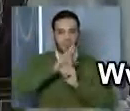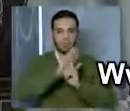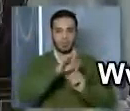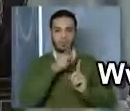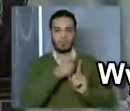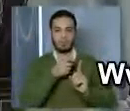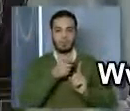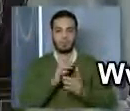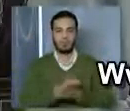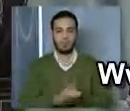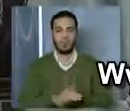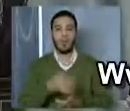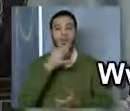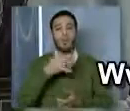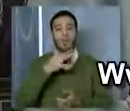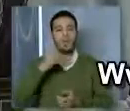نترك كلة